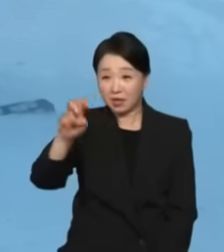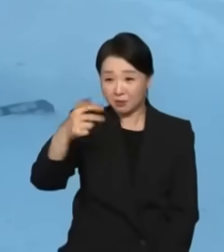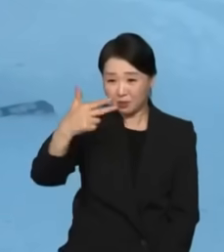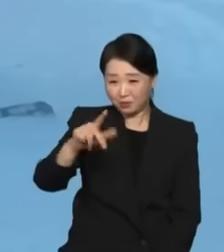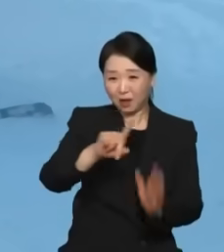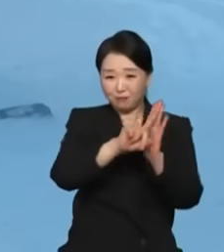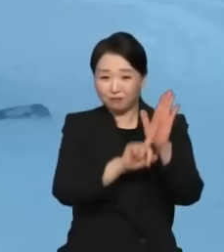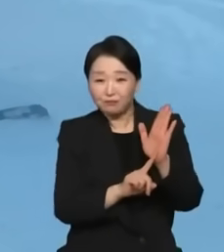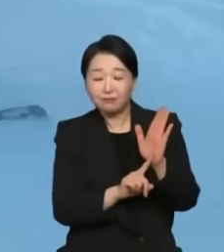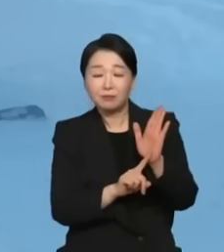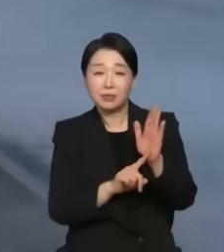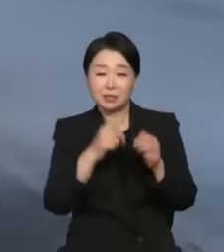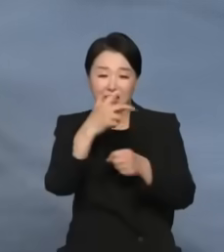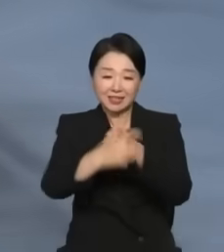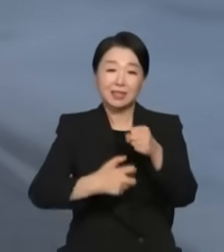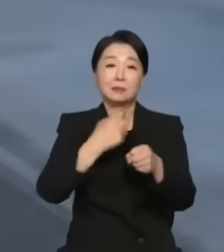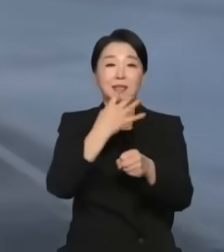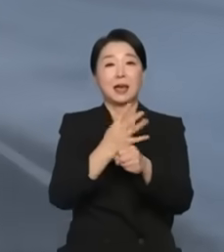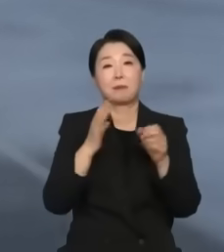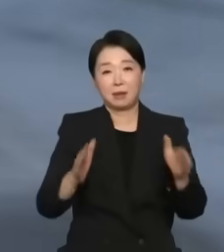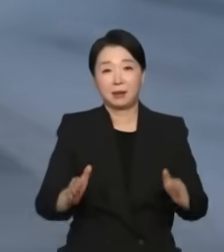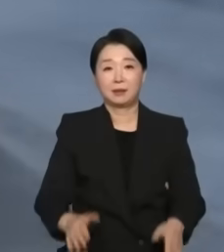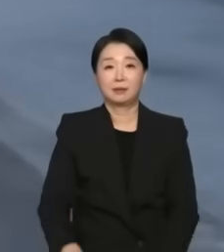27도까지 떨어진 건 74년 만입니다.